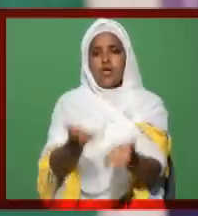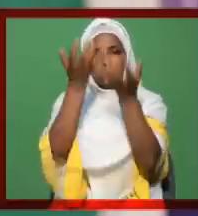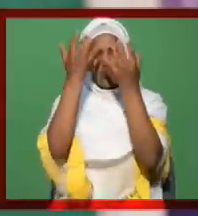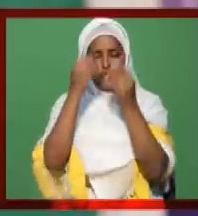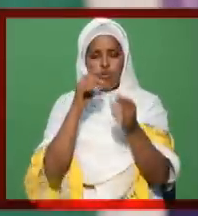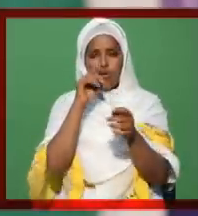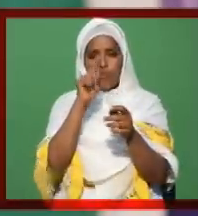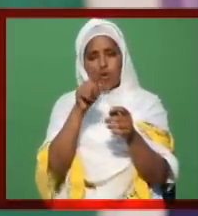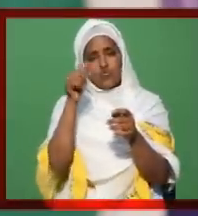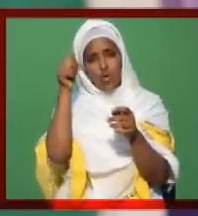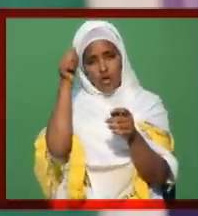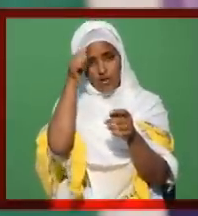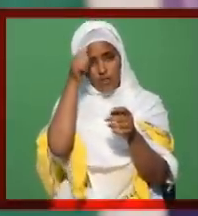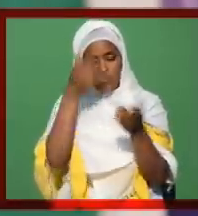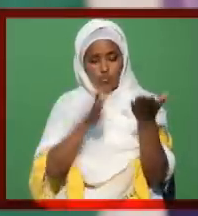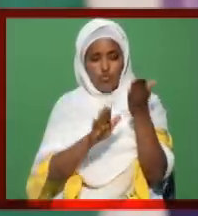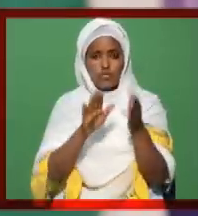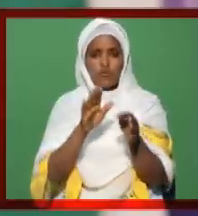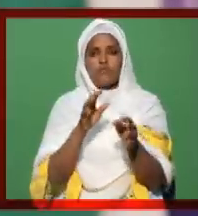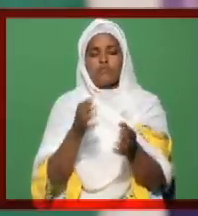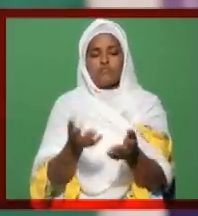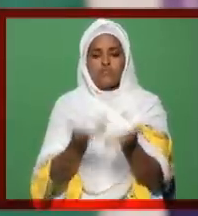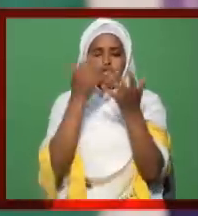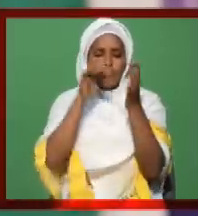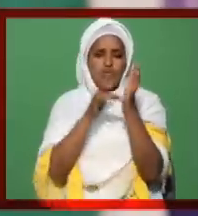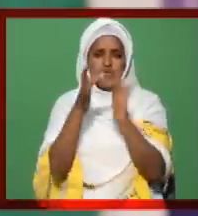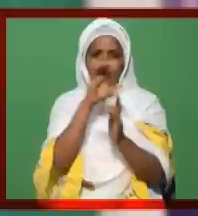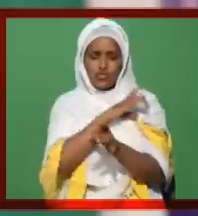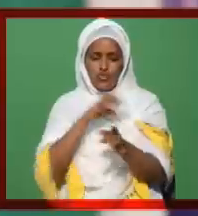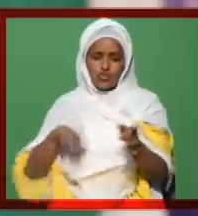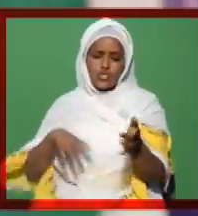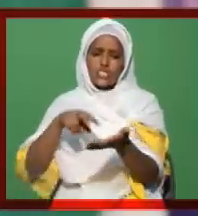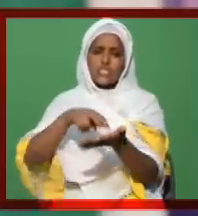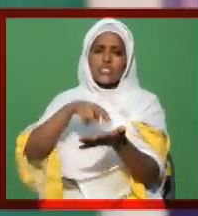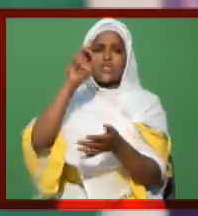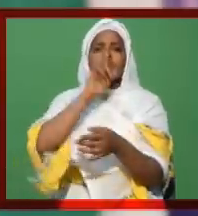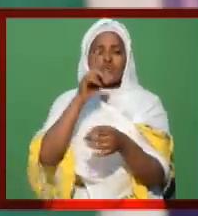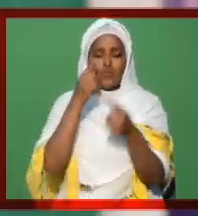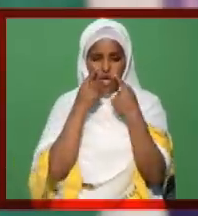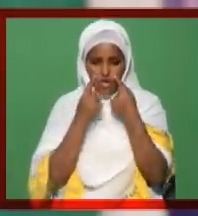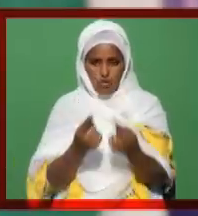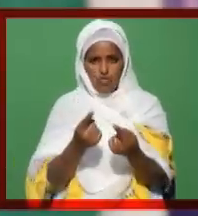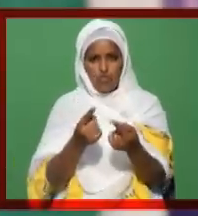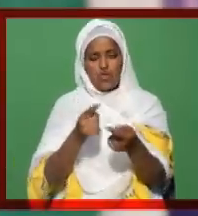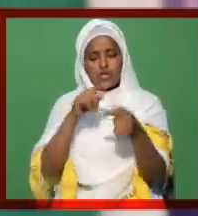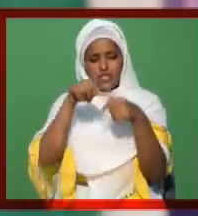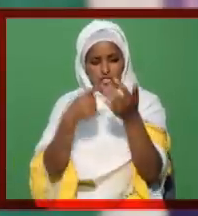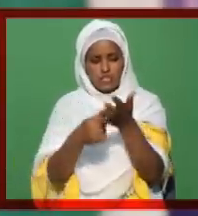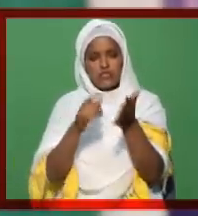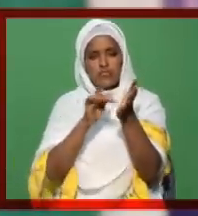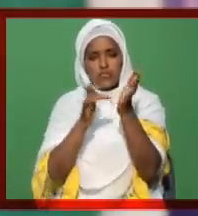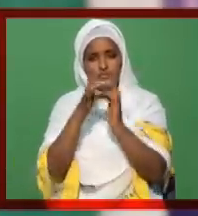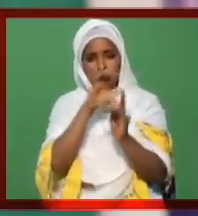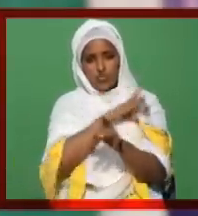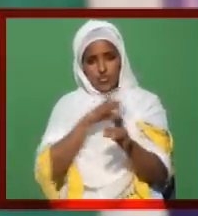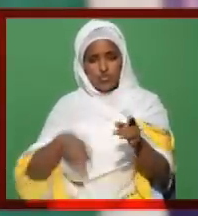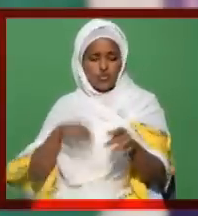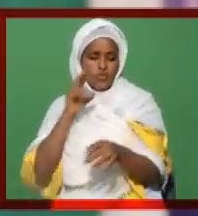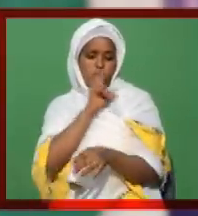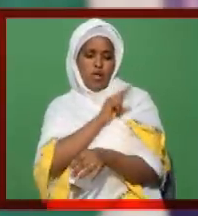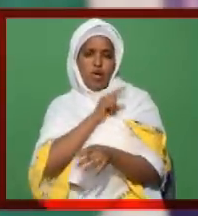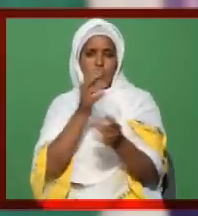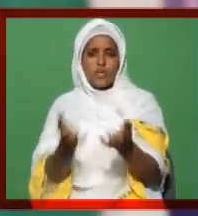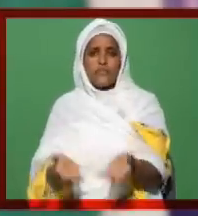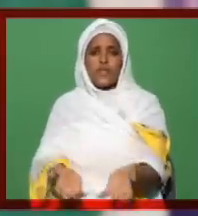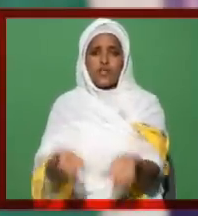በአንዱ በአዳም የሞተውን ባህሪያችን በአንዱ በክርስቶስ ደግሞ ሲነሳ ነው ያየ ነው። ስለዚህ በክርስቶስ ባህሪያችን ተነስቷል። ሆኖም